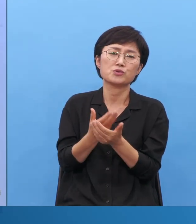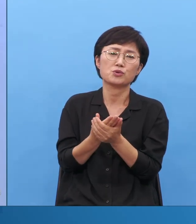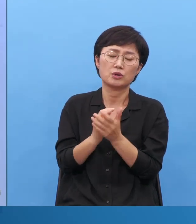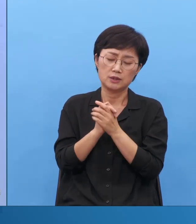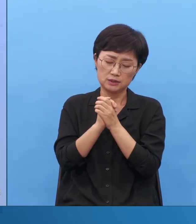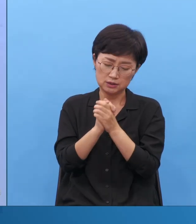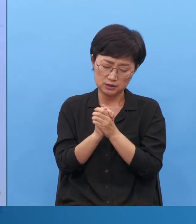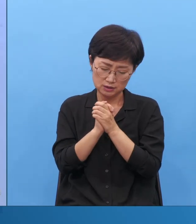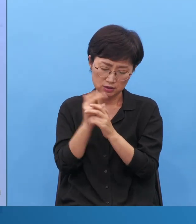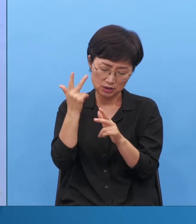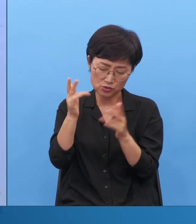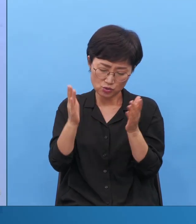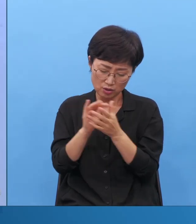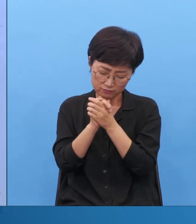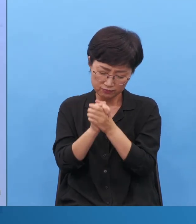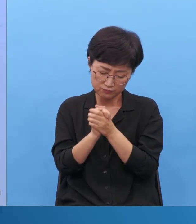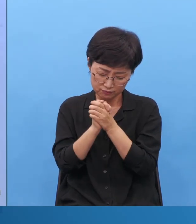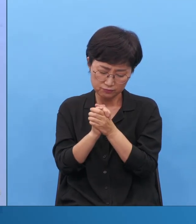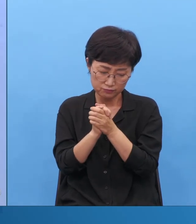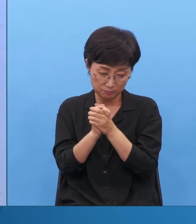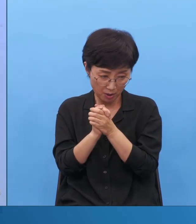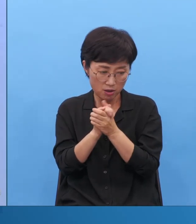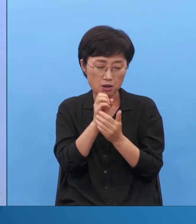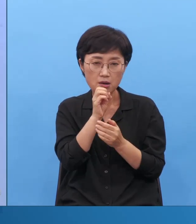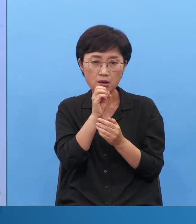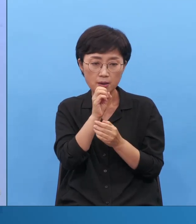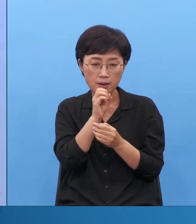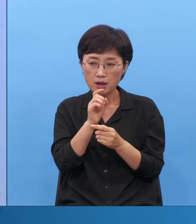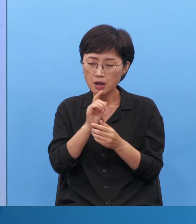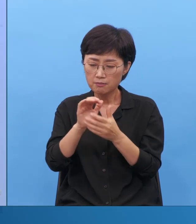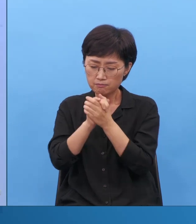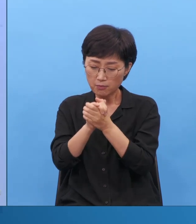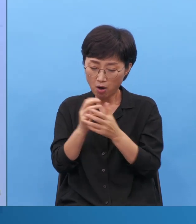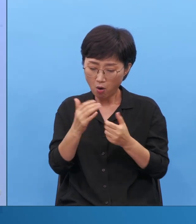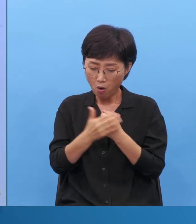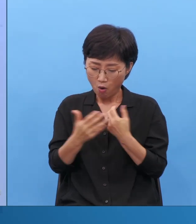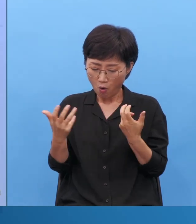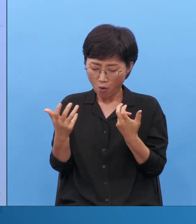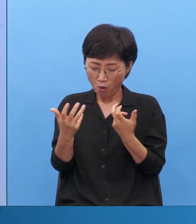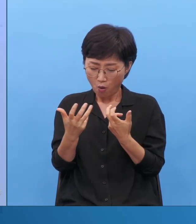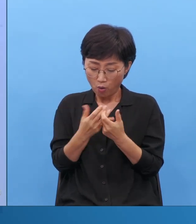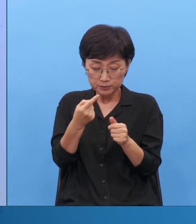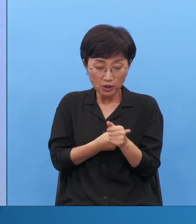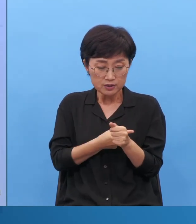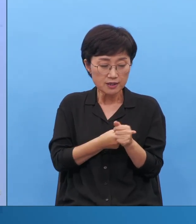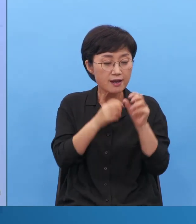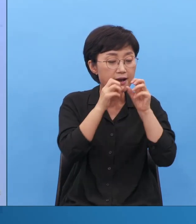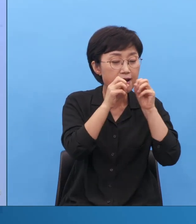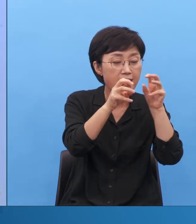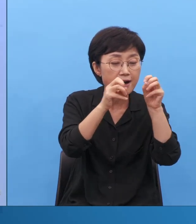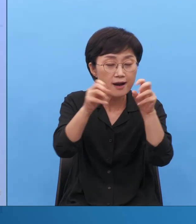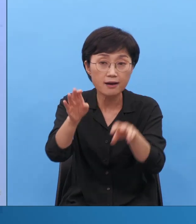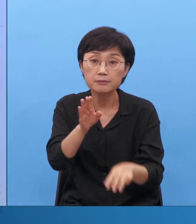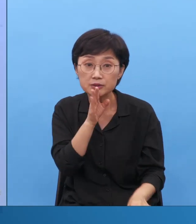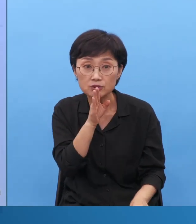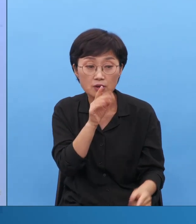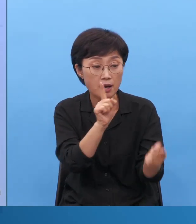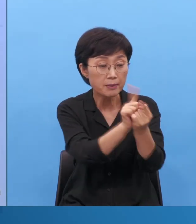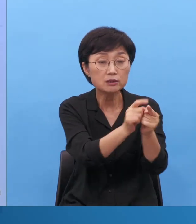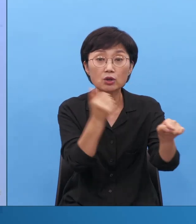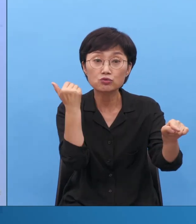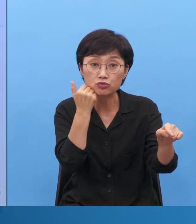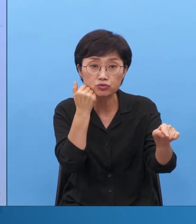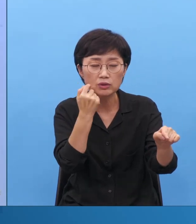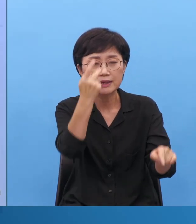말이에요. And then when God's 뭡니까? word comes upon 사마리아 you, 여자, you share it like the women 시대 of 상처, Samaria. 개인 상처 다 있잖아요. 종교 상처. Everybody has 그걸 that 뒤집은